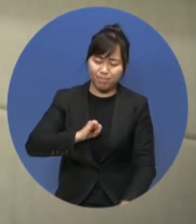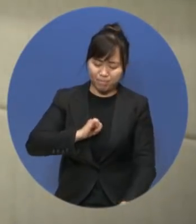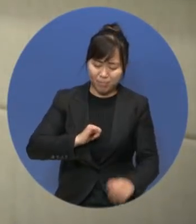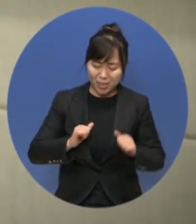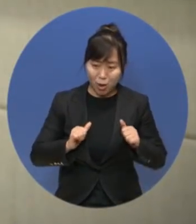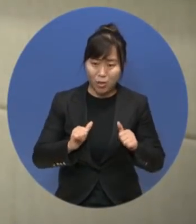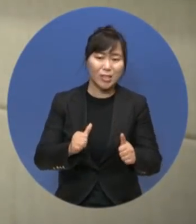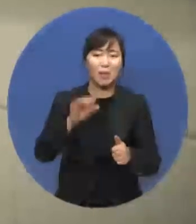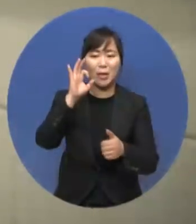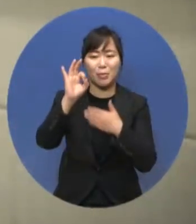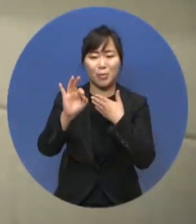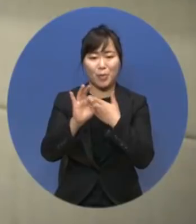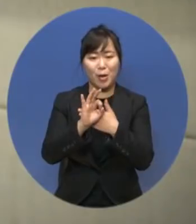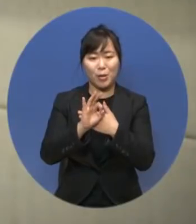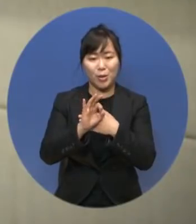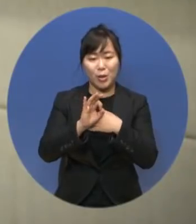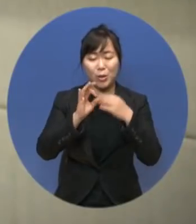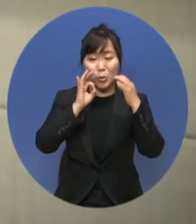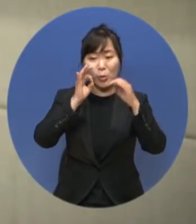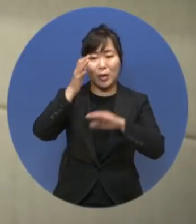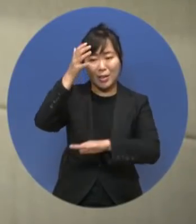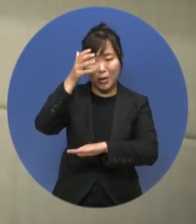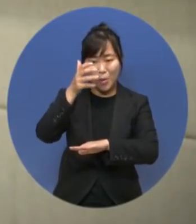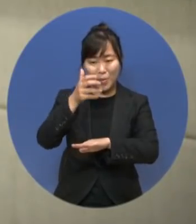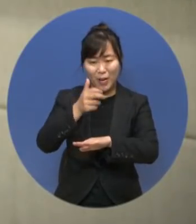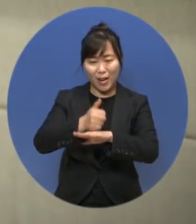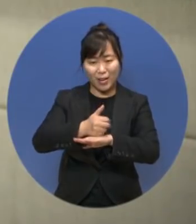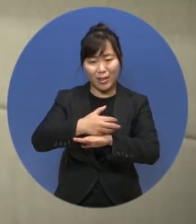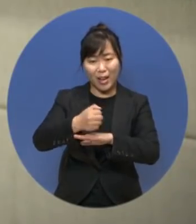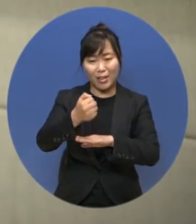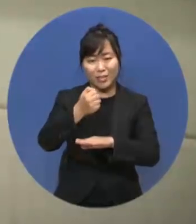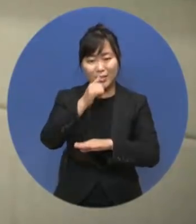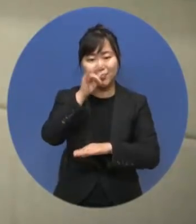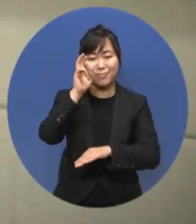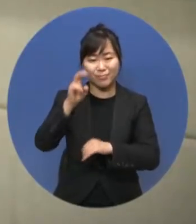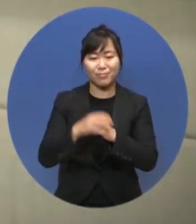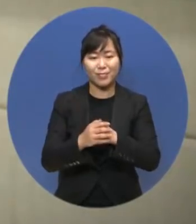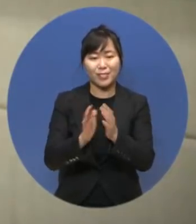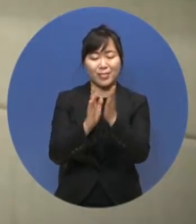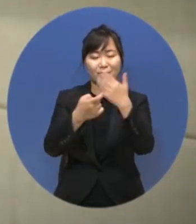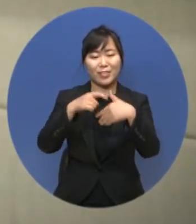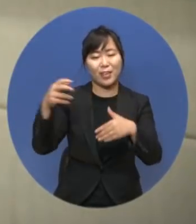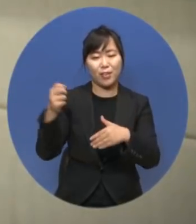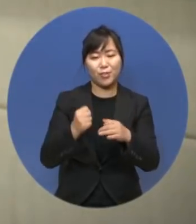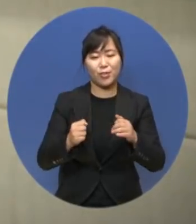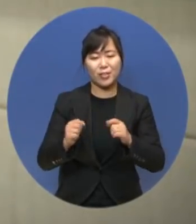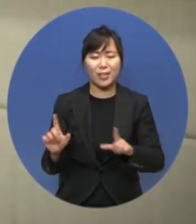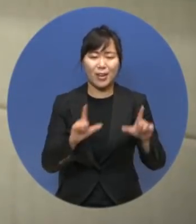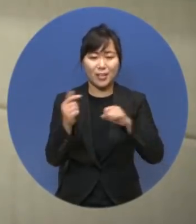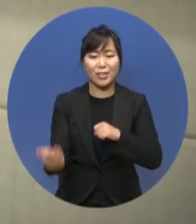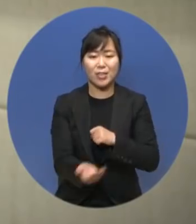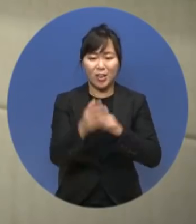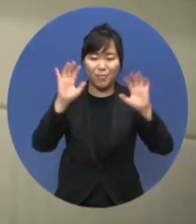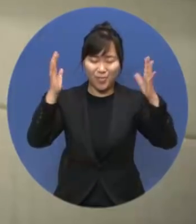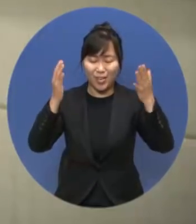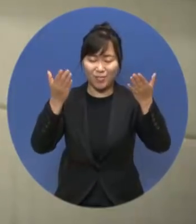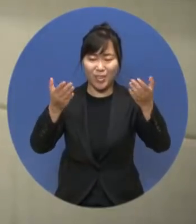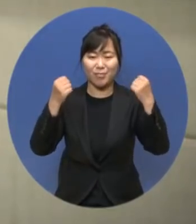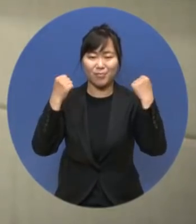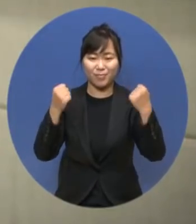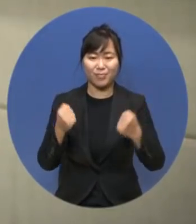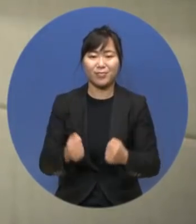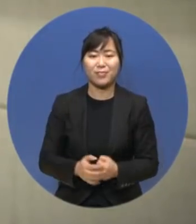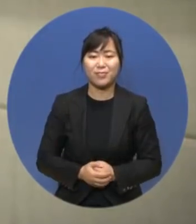열심히 하다 보면 그 노력의 결과가 꼭 빛을 발하게 될 날이 올 것입니다. 열정을 가지고 달려가는 여러분을